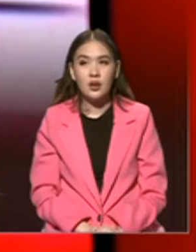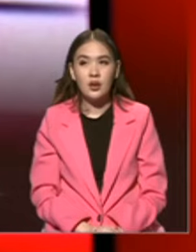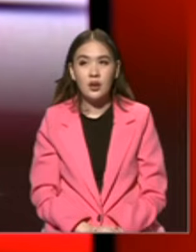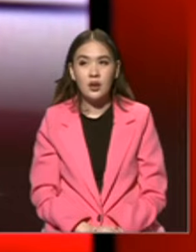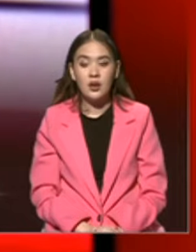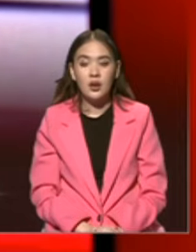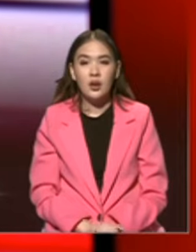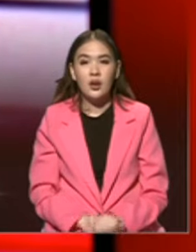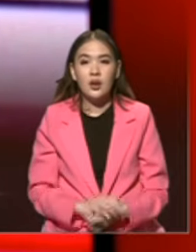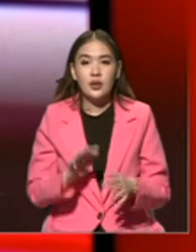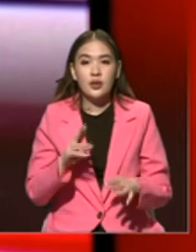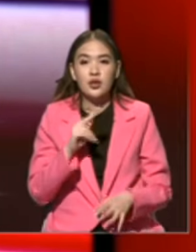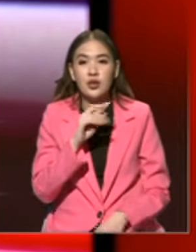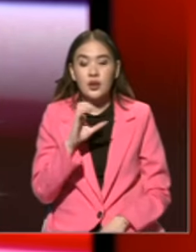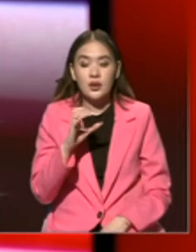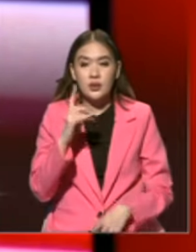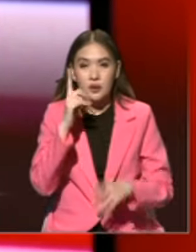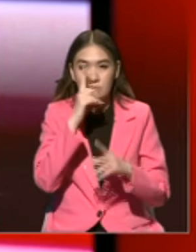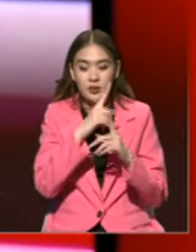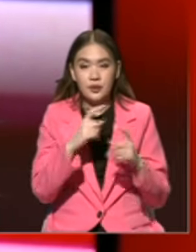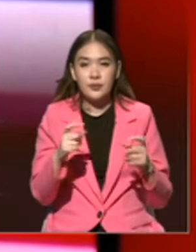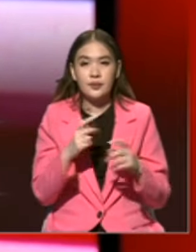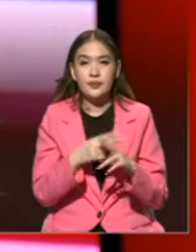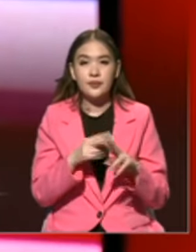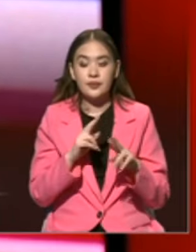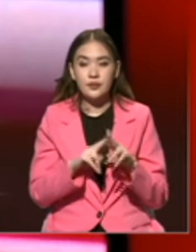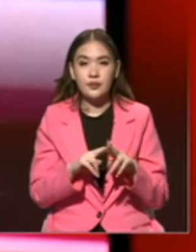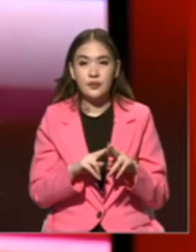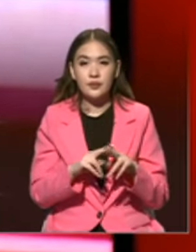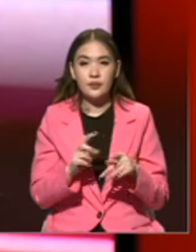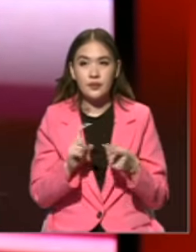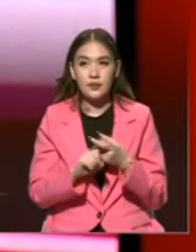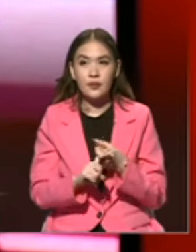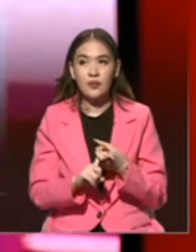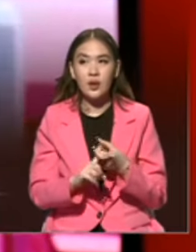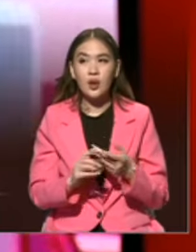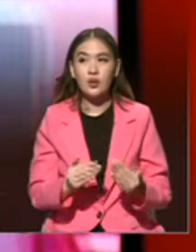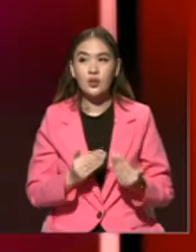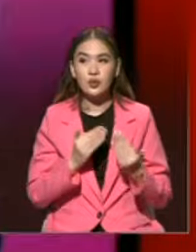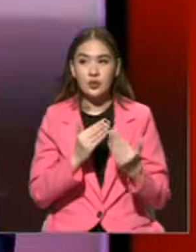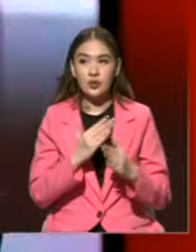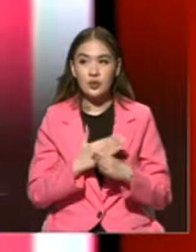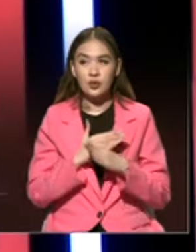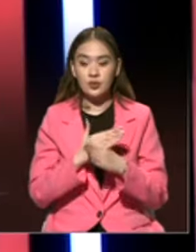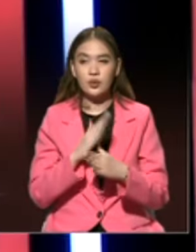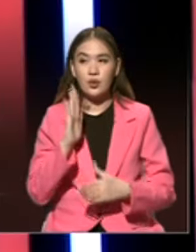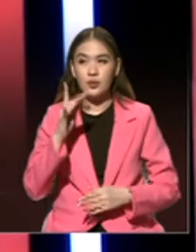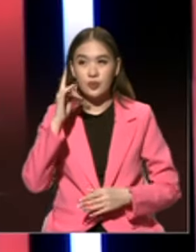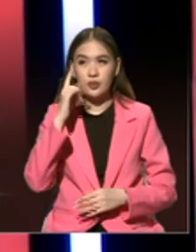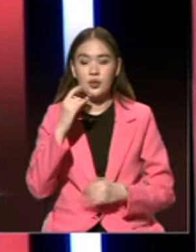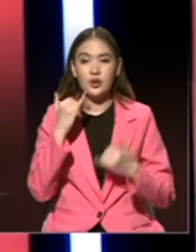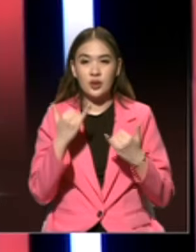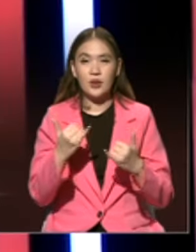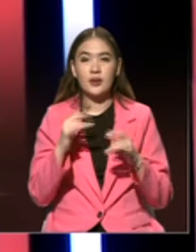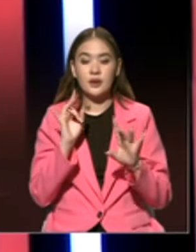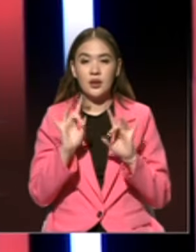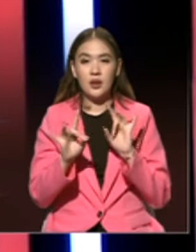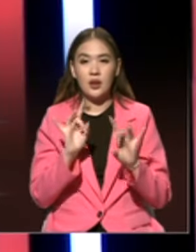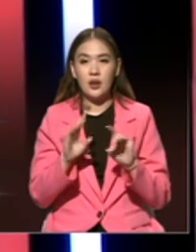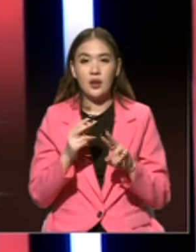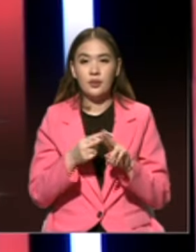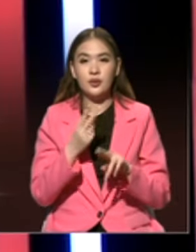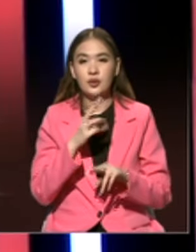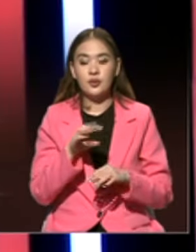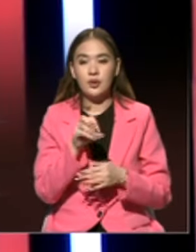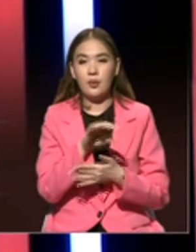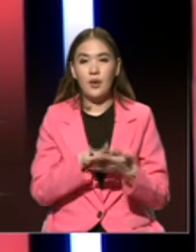Бұл ауданда төтенше жағдай жарияланса, сол банкке олар жүгіну керек. Оларды көмектеседі деп ойлаймыз. Бізде үзілістің уақыты болған екен, екі минуттан